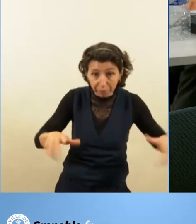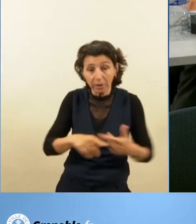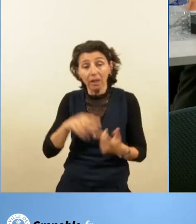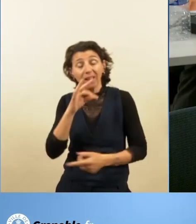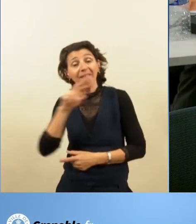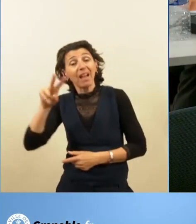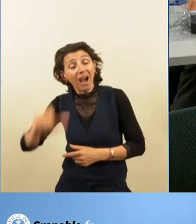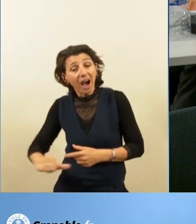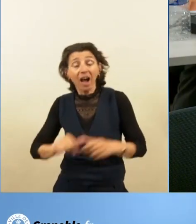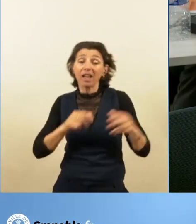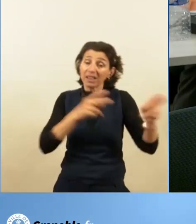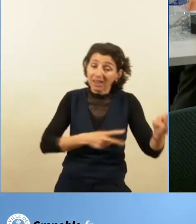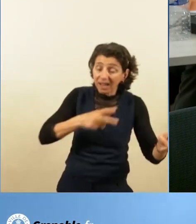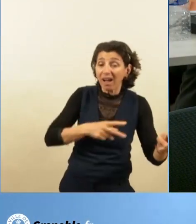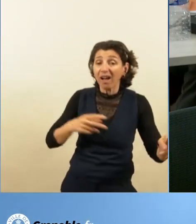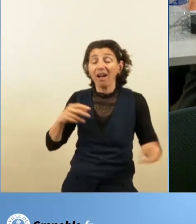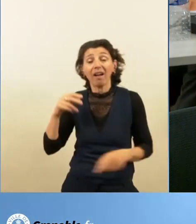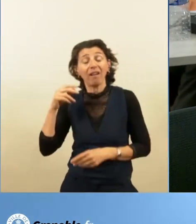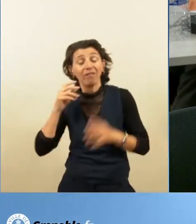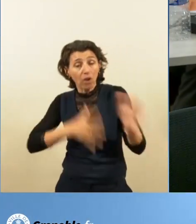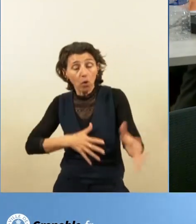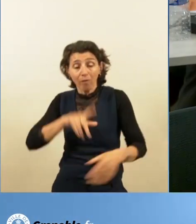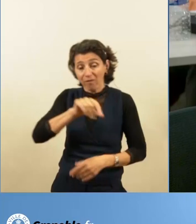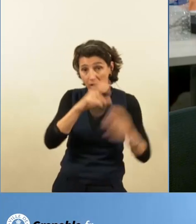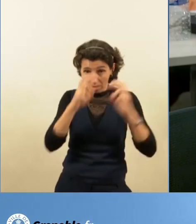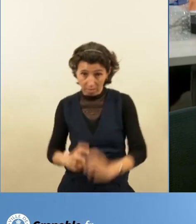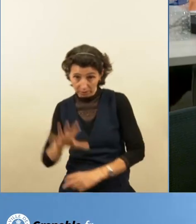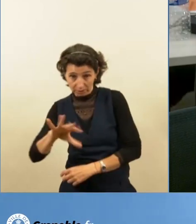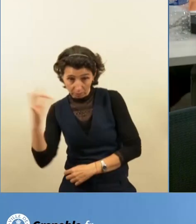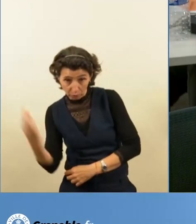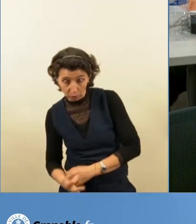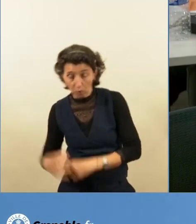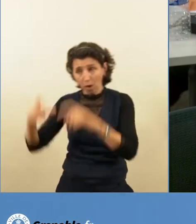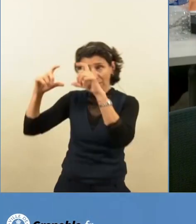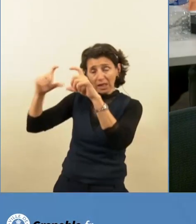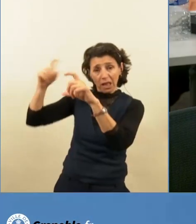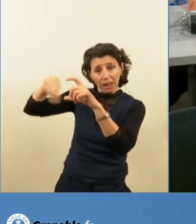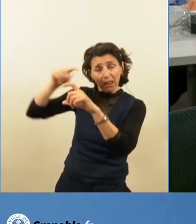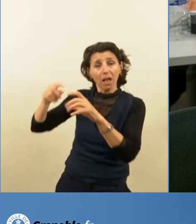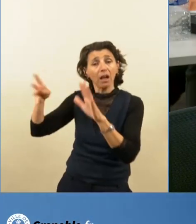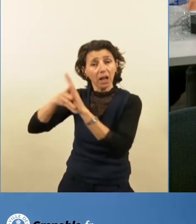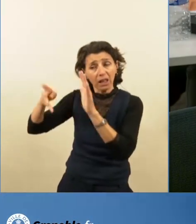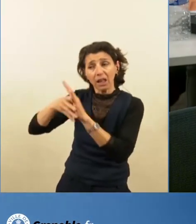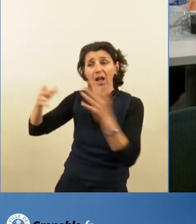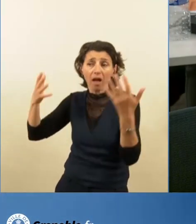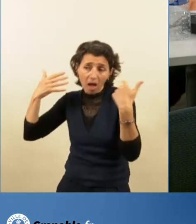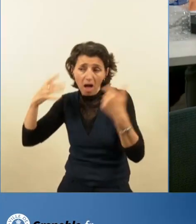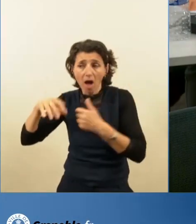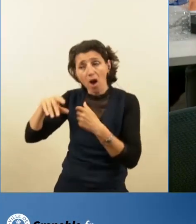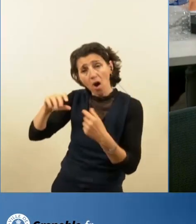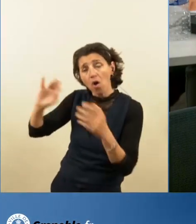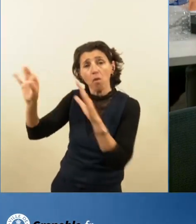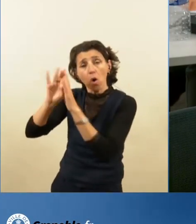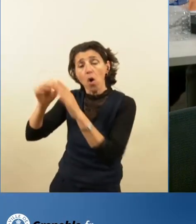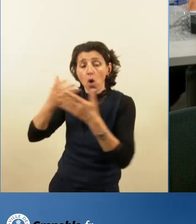de 20 à 5,5%, la refonte des critères des vignettes critères qui ne permettent pas de prendre en compte la consommation du véhicule son